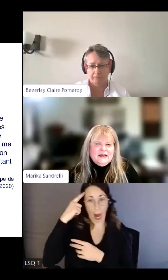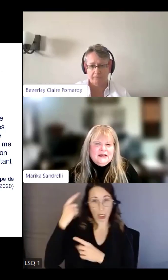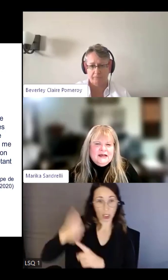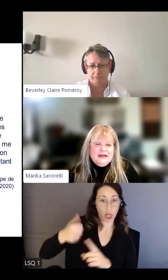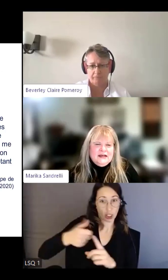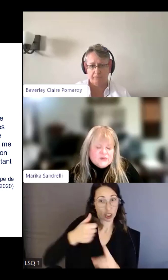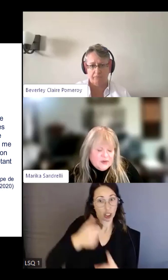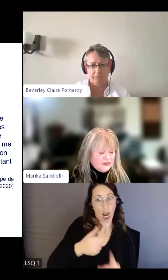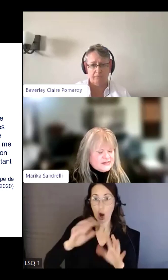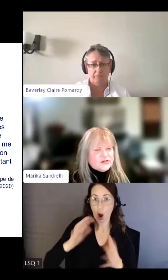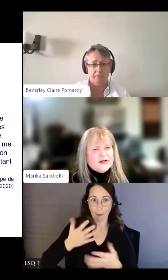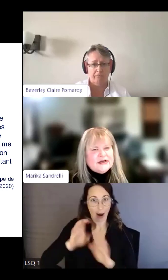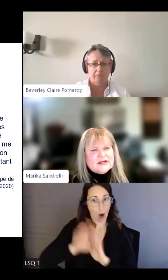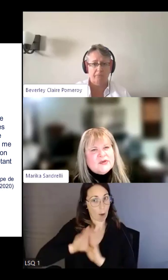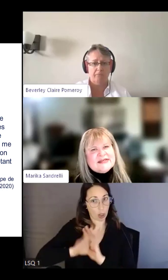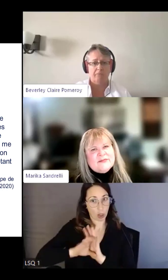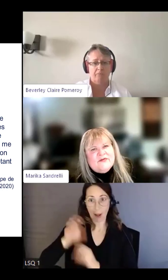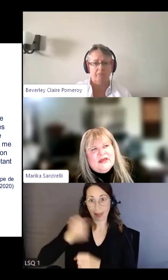commencer avec